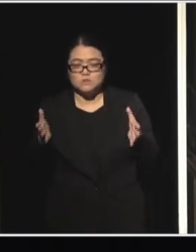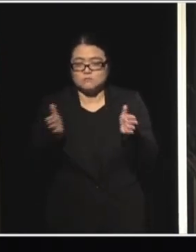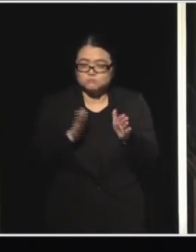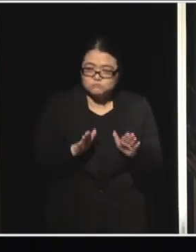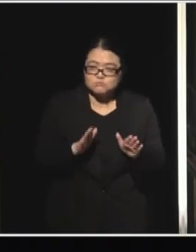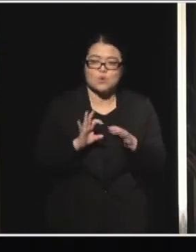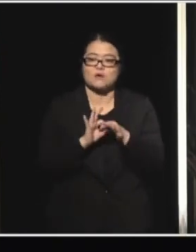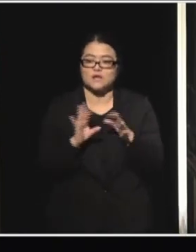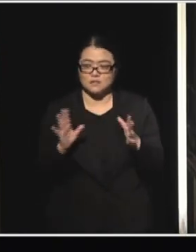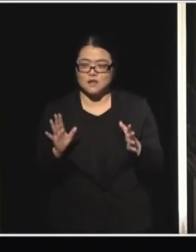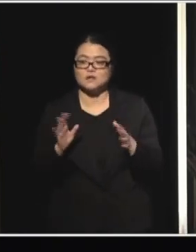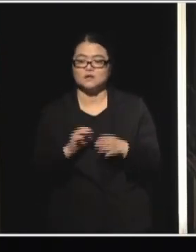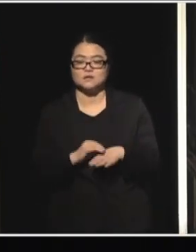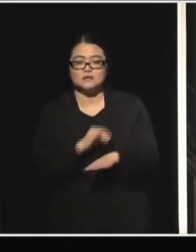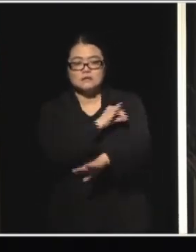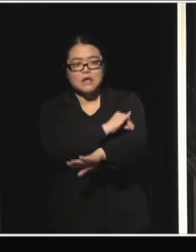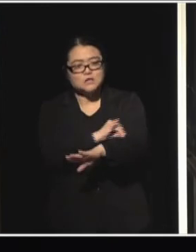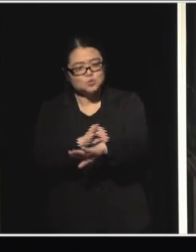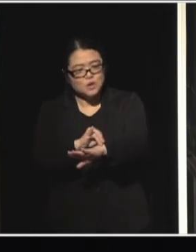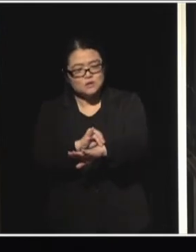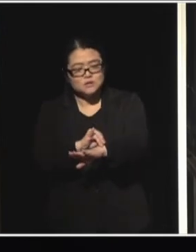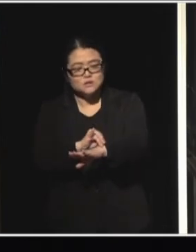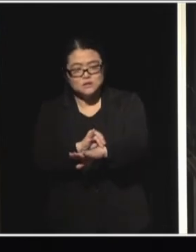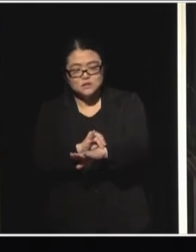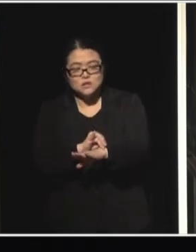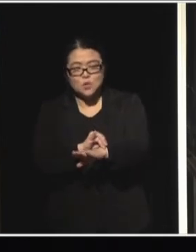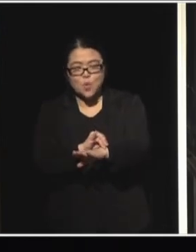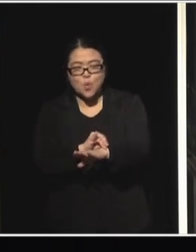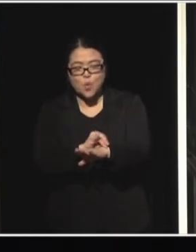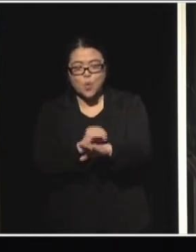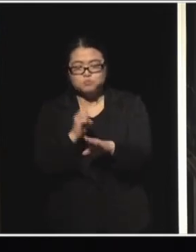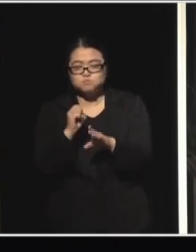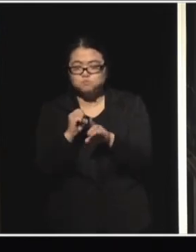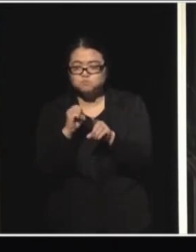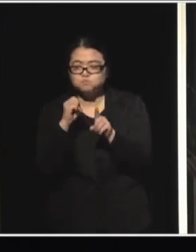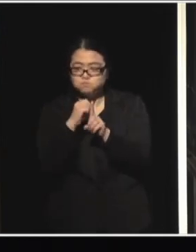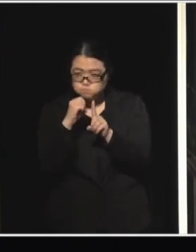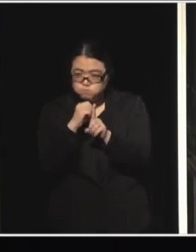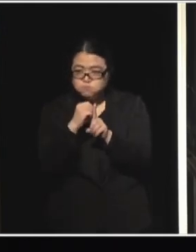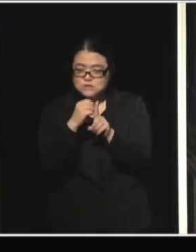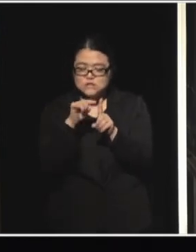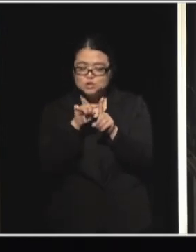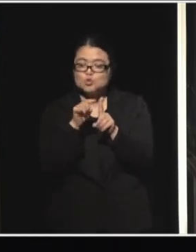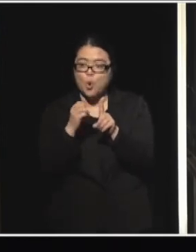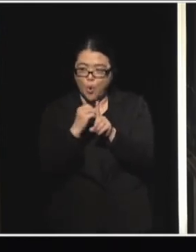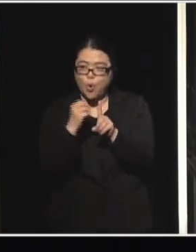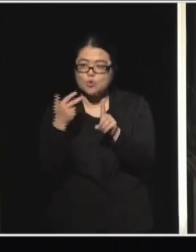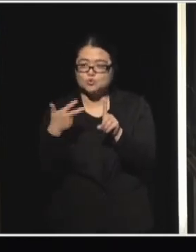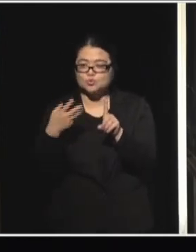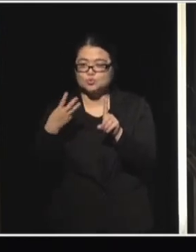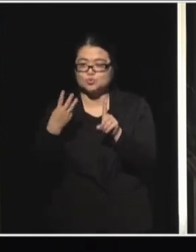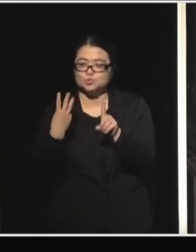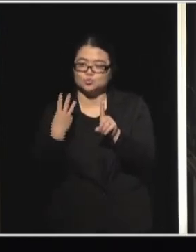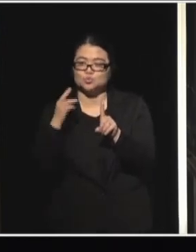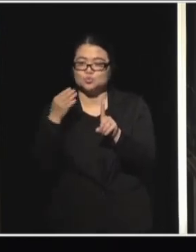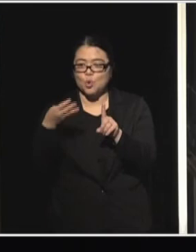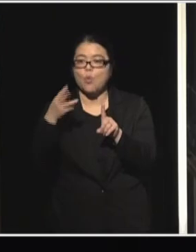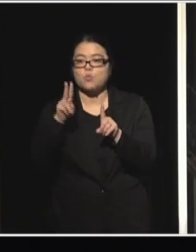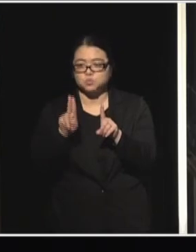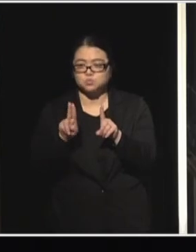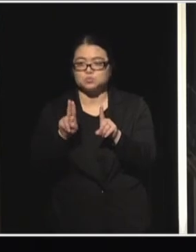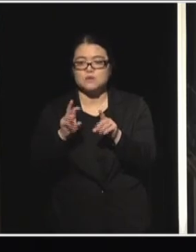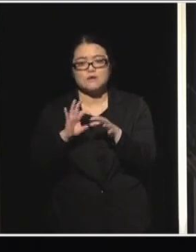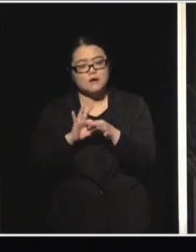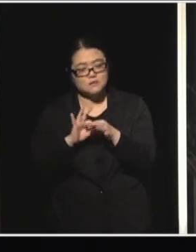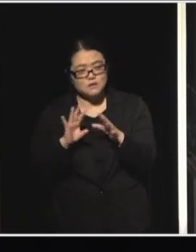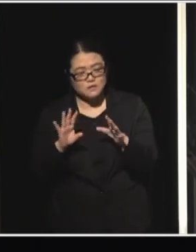リスクが高いというふうにも報告されていましたがこの研究では血液がんと固形がんと言わゆぐ